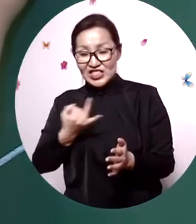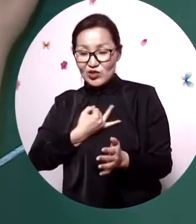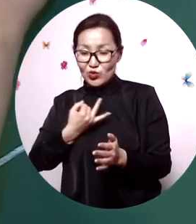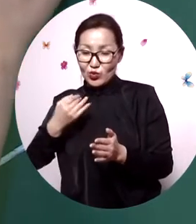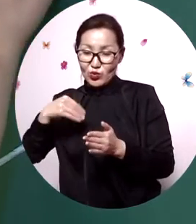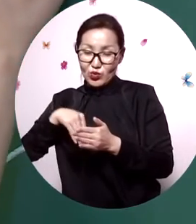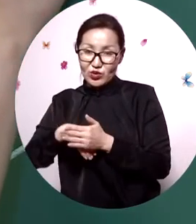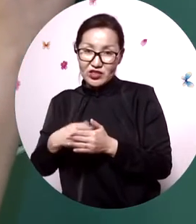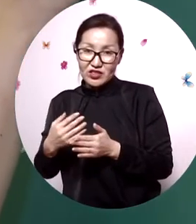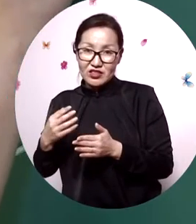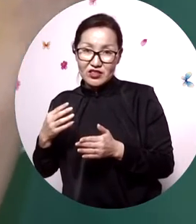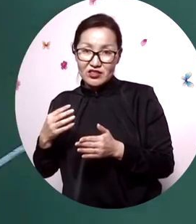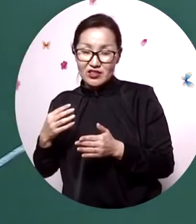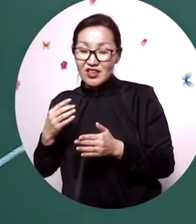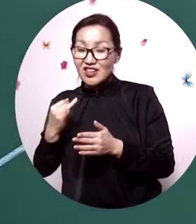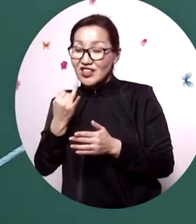Итгүүлж